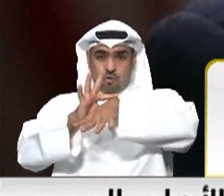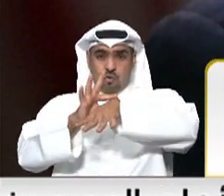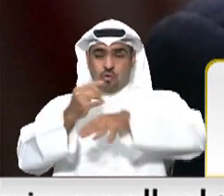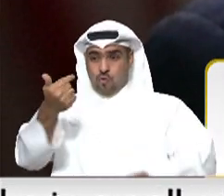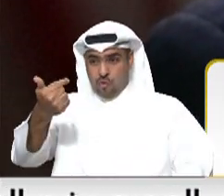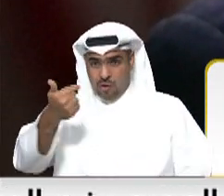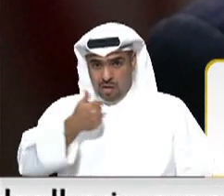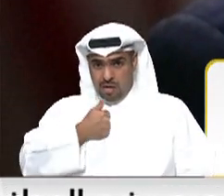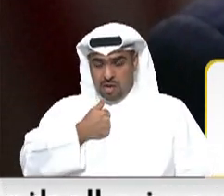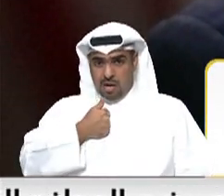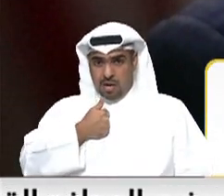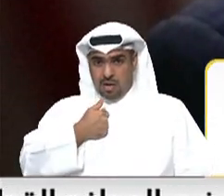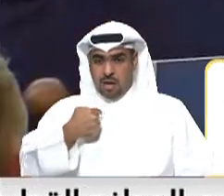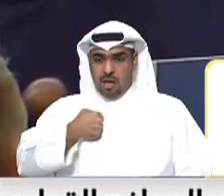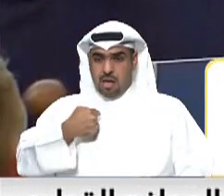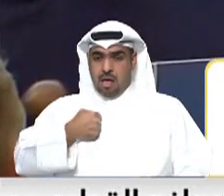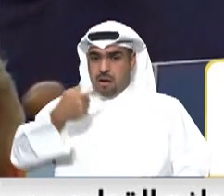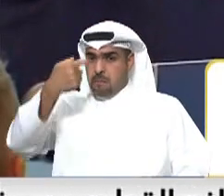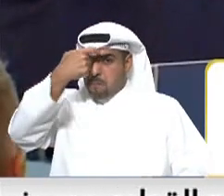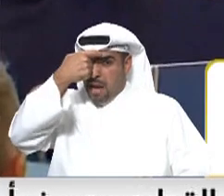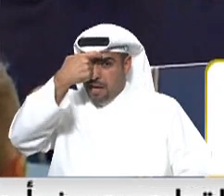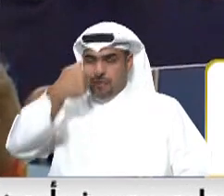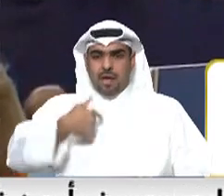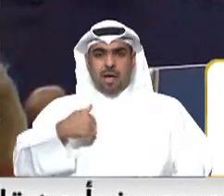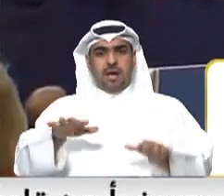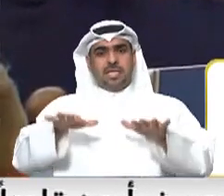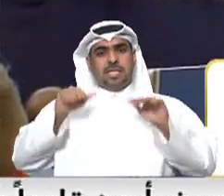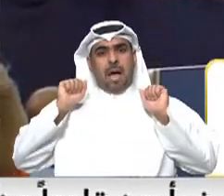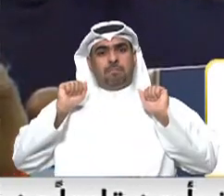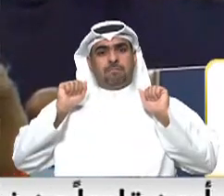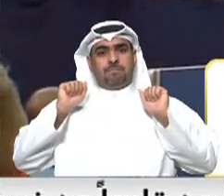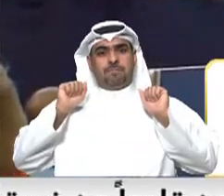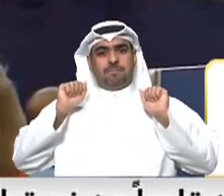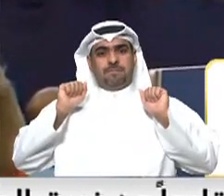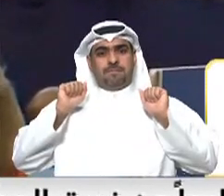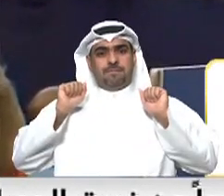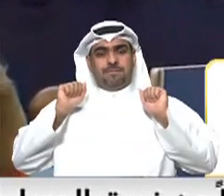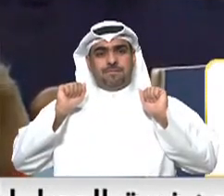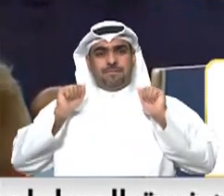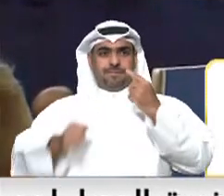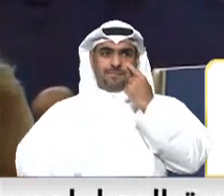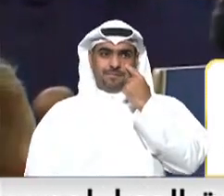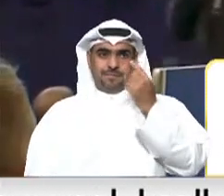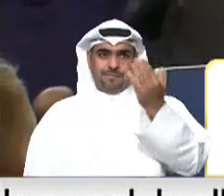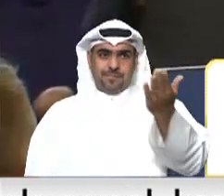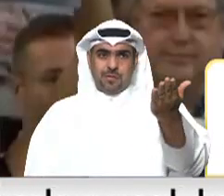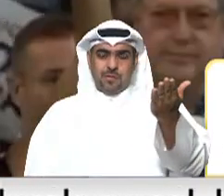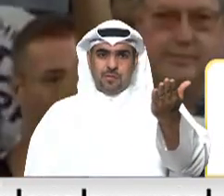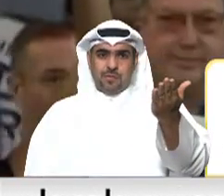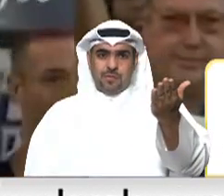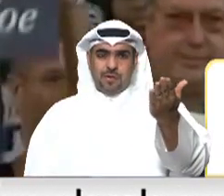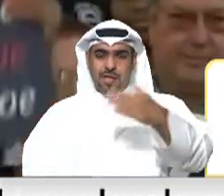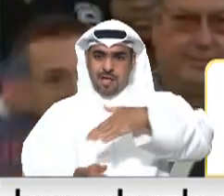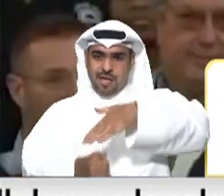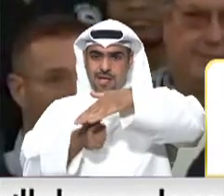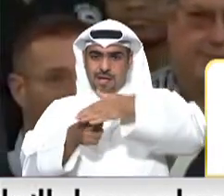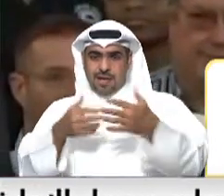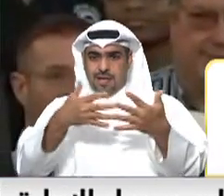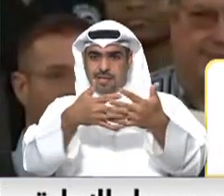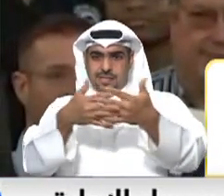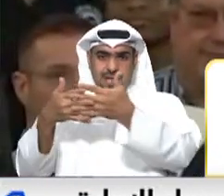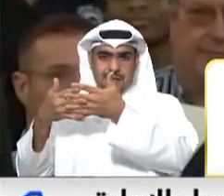بوجود مشكله صحيه وفيما يبدو من مداولات الساعات الاخيره في واشنطن فان لحظه خروج بايدن من